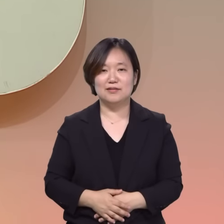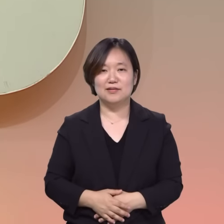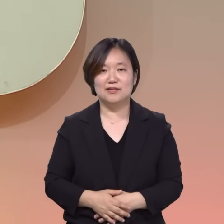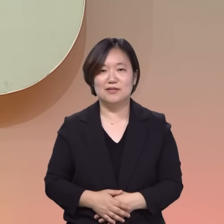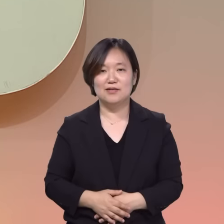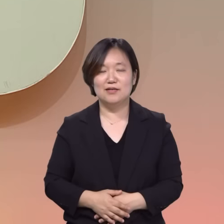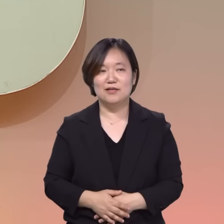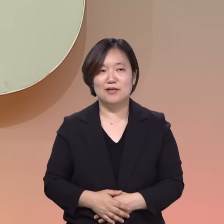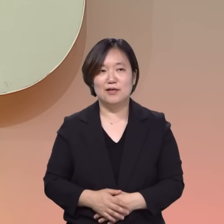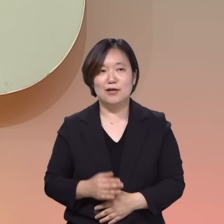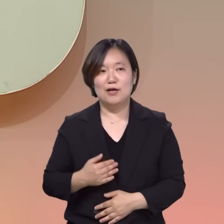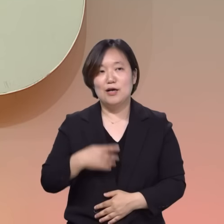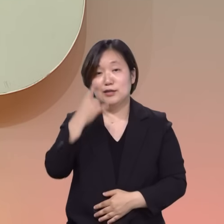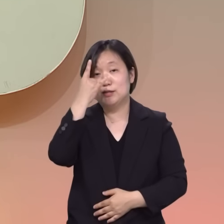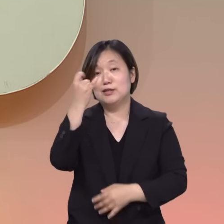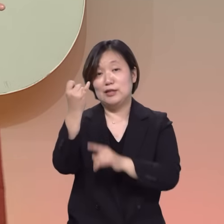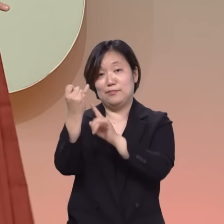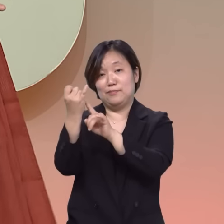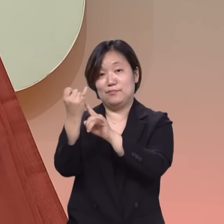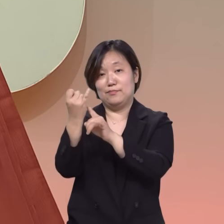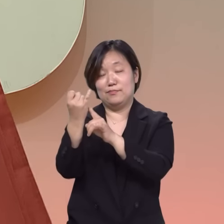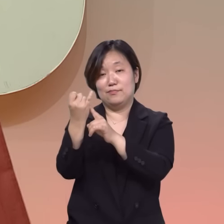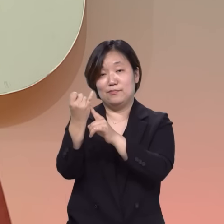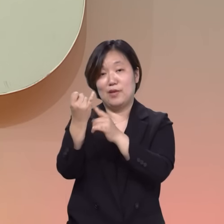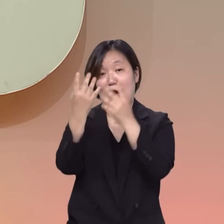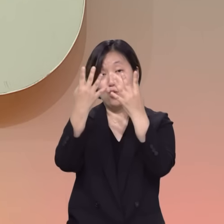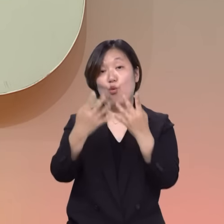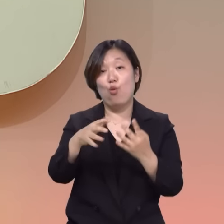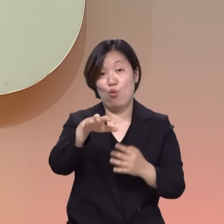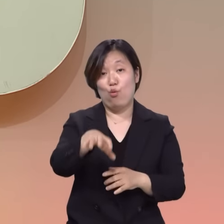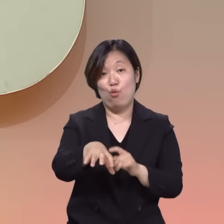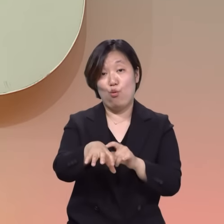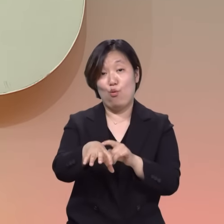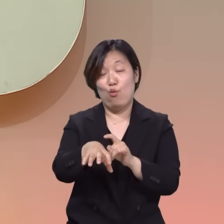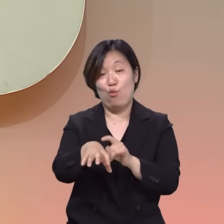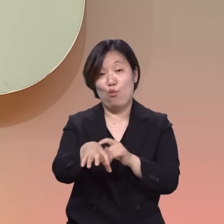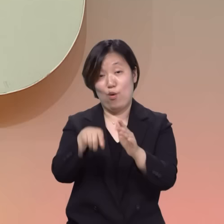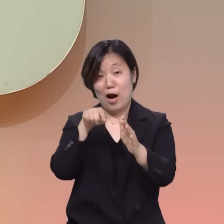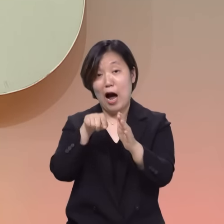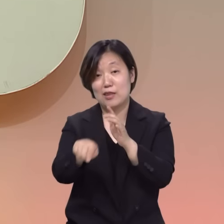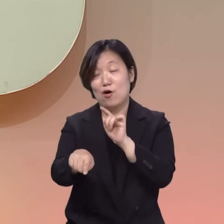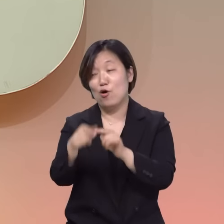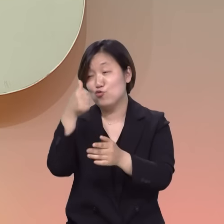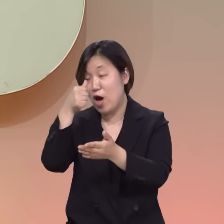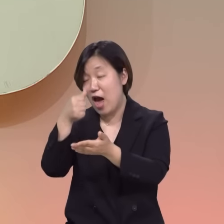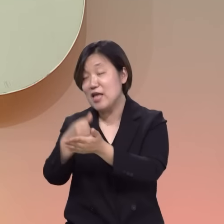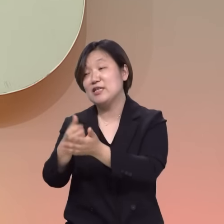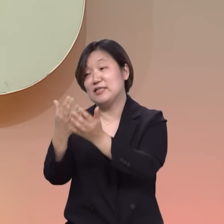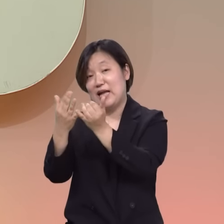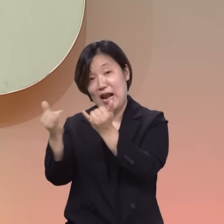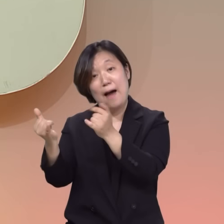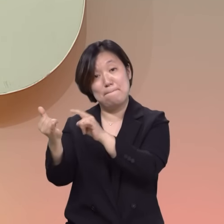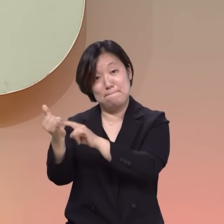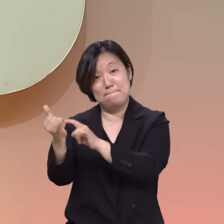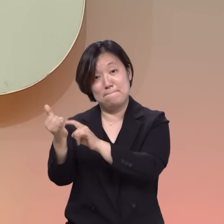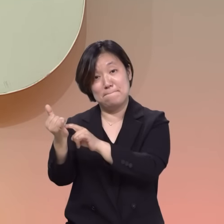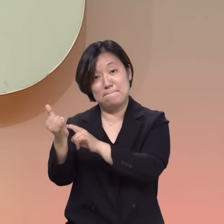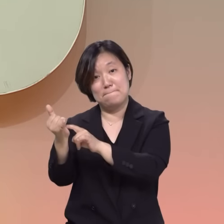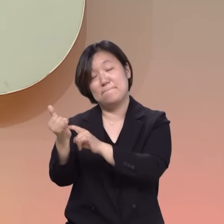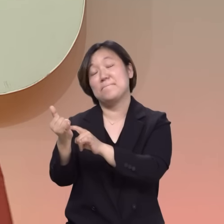이제 우연한 계기로 이제 교도소를 다니면서 재소자들을 이제 상대로 이제 부처님